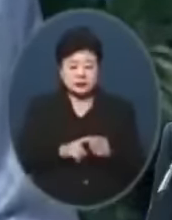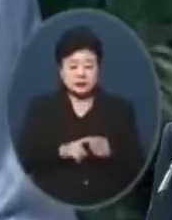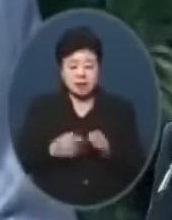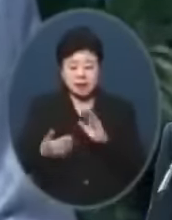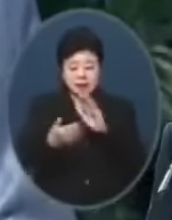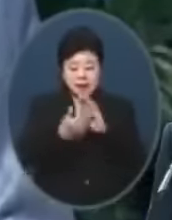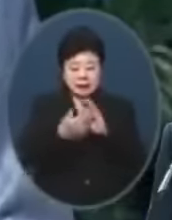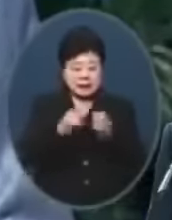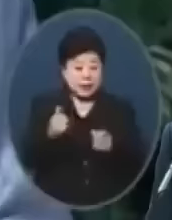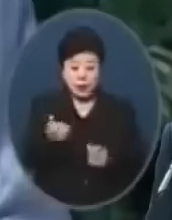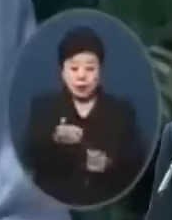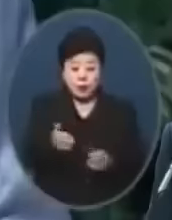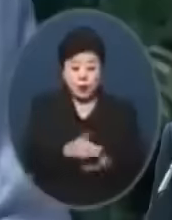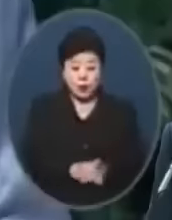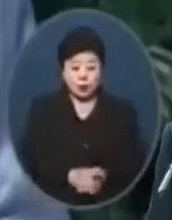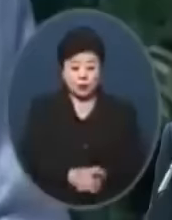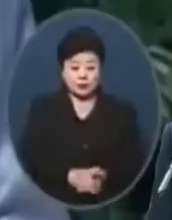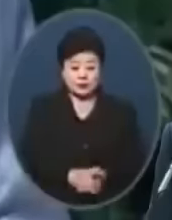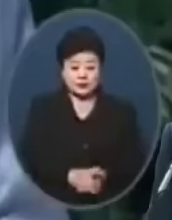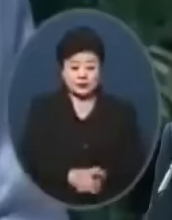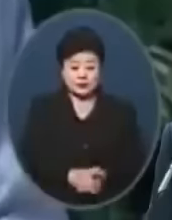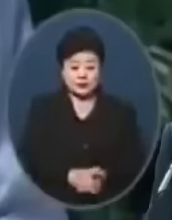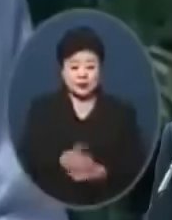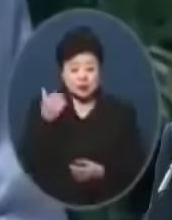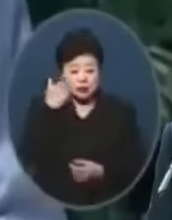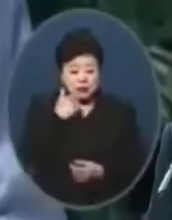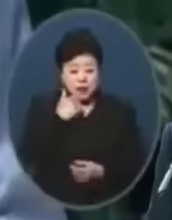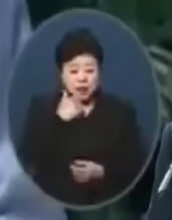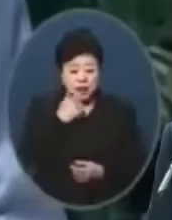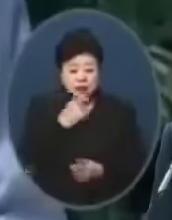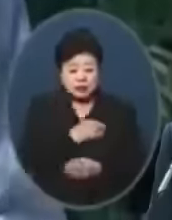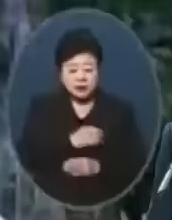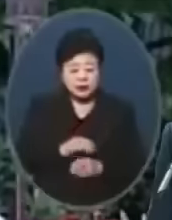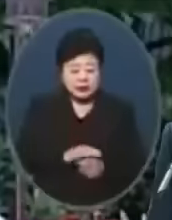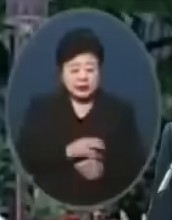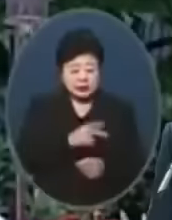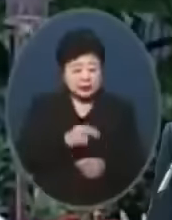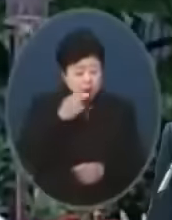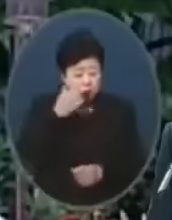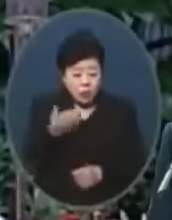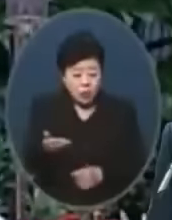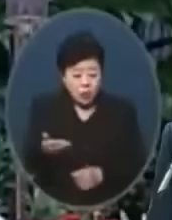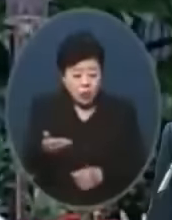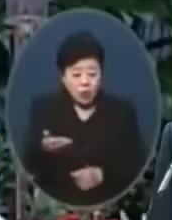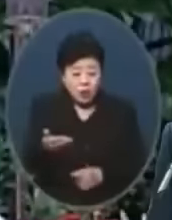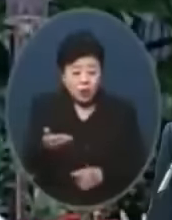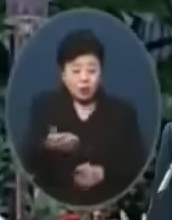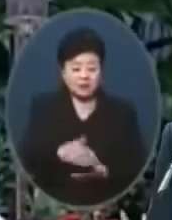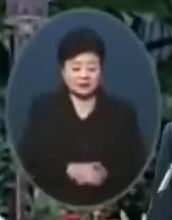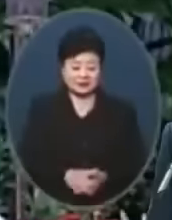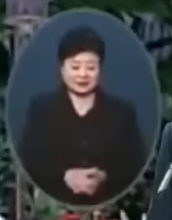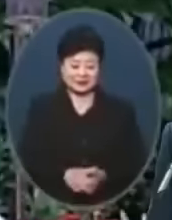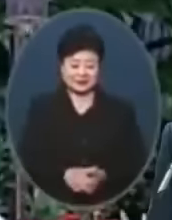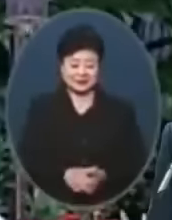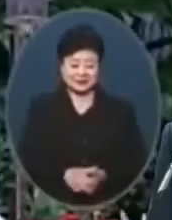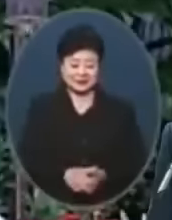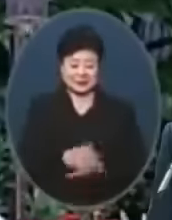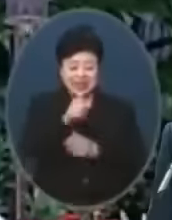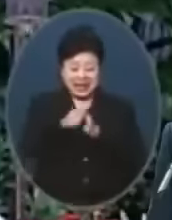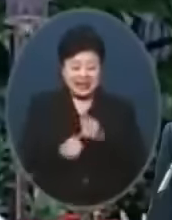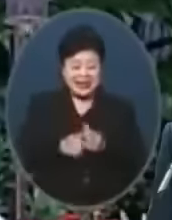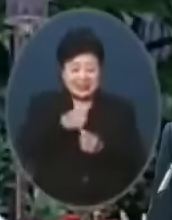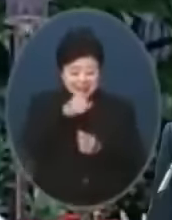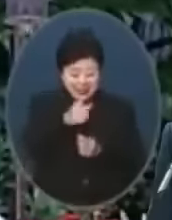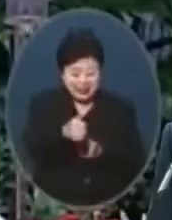막을 자가 없는 것입니다. 누가 우리를 그리스도의 사랑에서 끊을 수 있어요? 이와 같은 하나님의